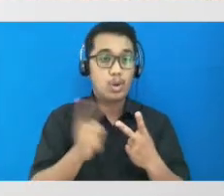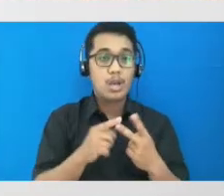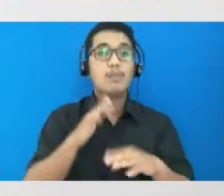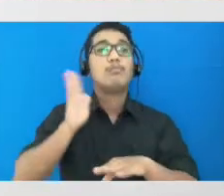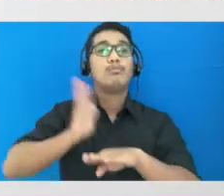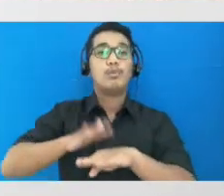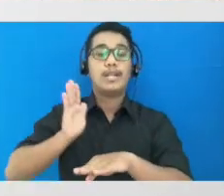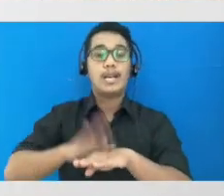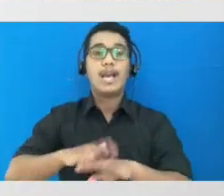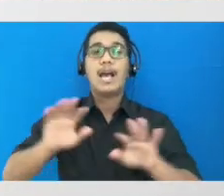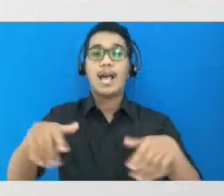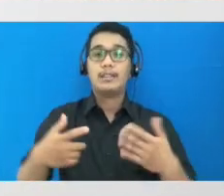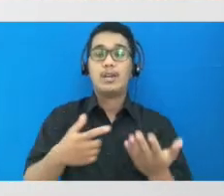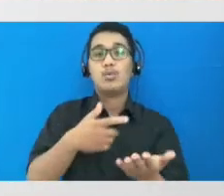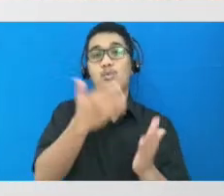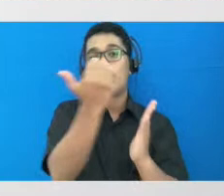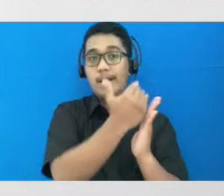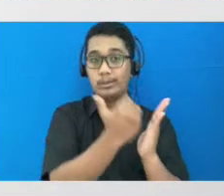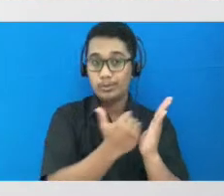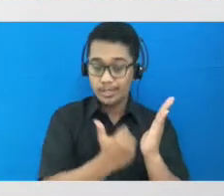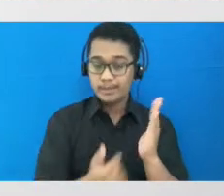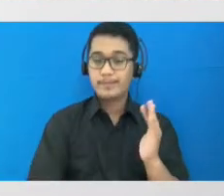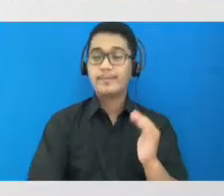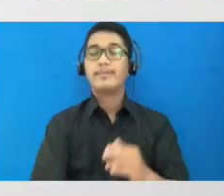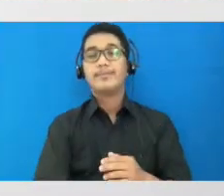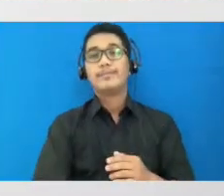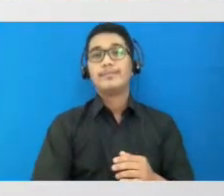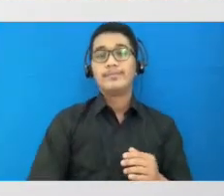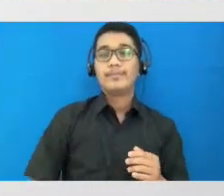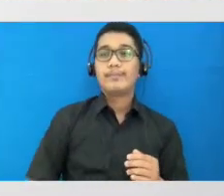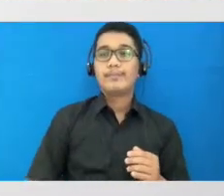budaya sama aturan, karena nggak ada aturan undang-undang PDP tadi,